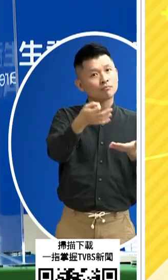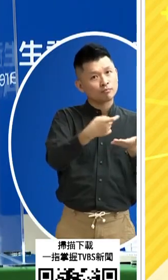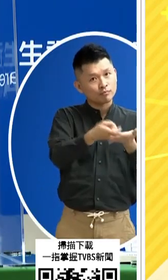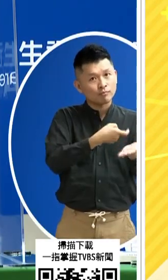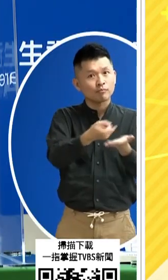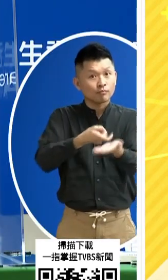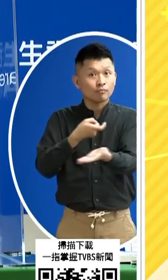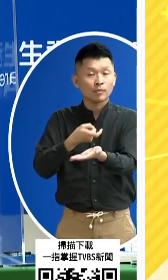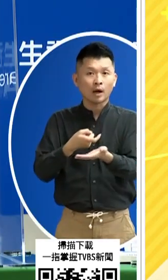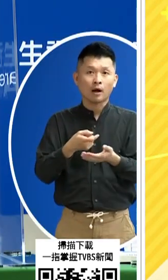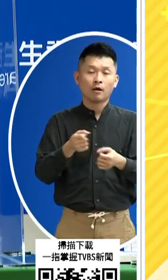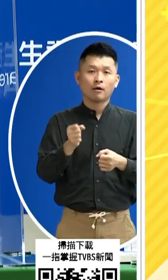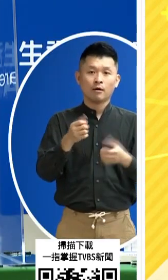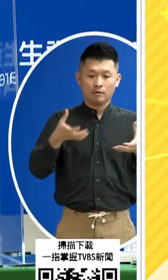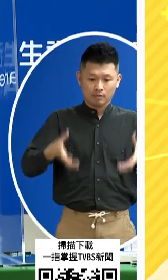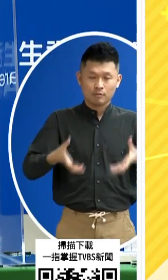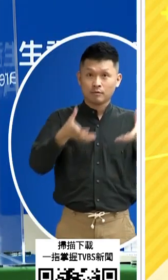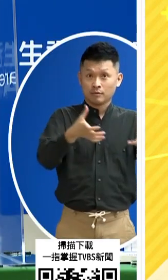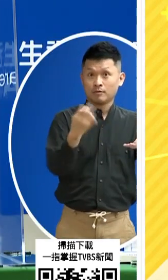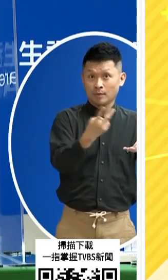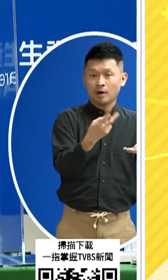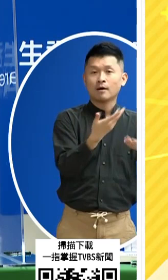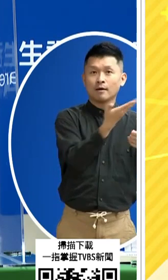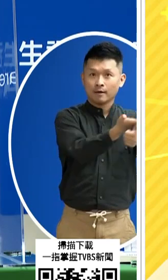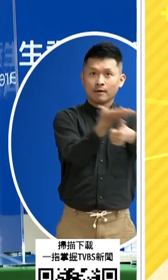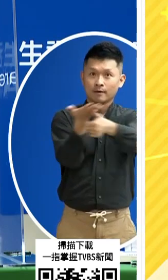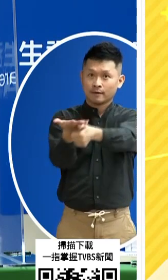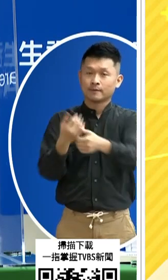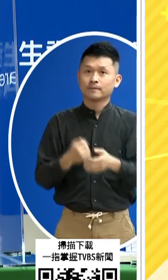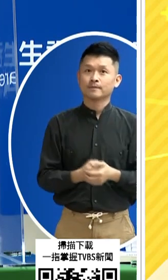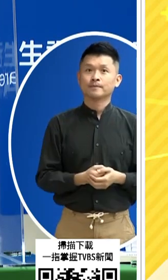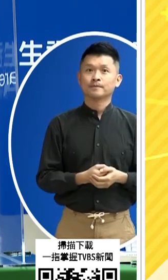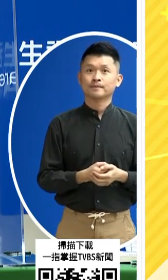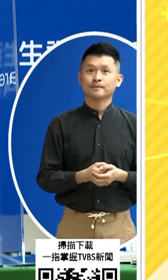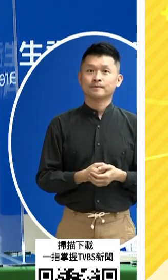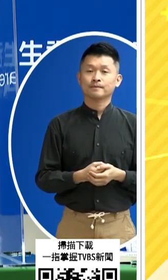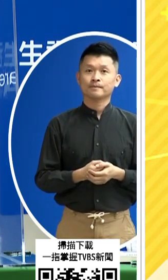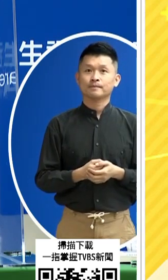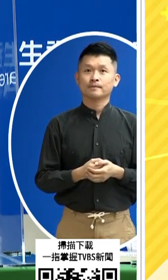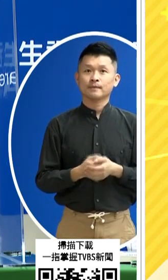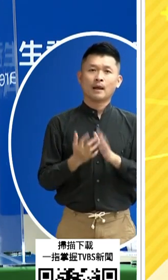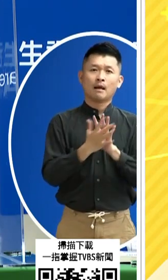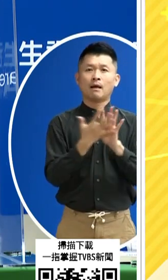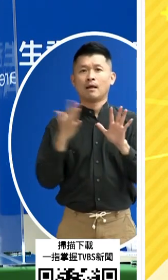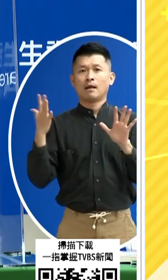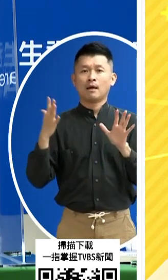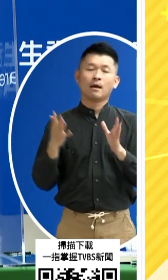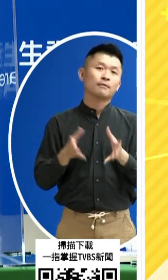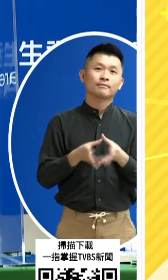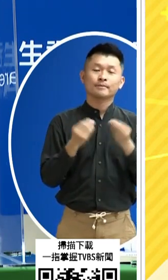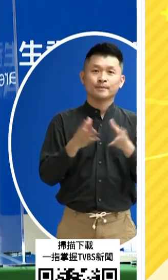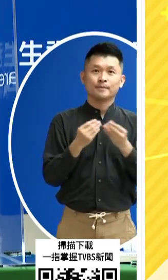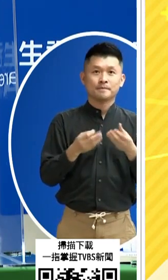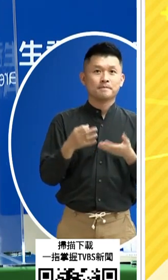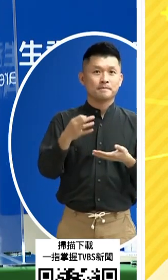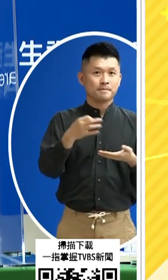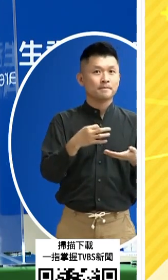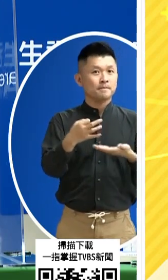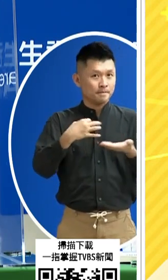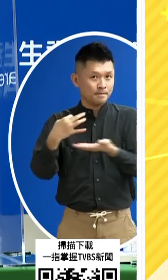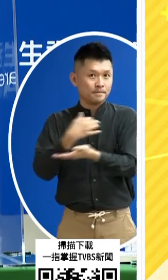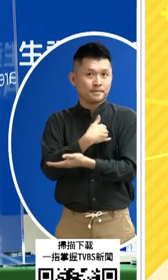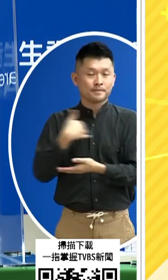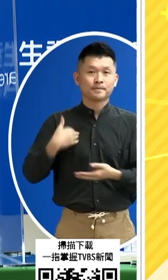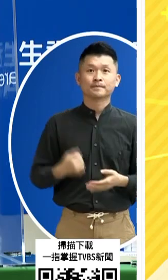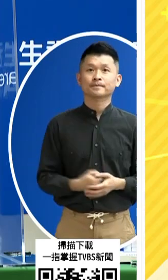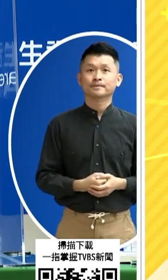慢性病，孕妇他的死亡率是最高的，所以千万千万不要让他们被感染。 对。 那我们为什么